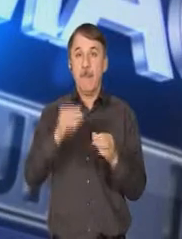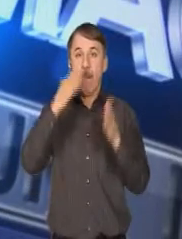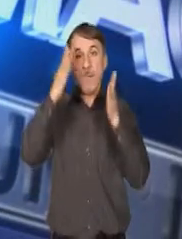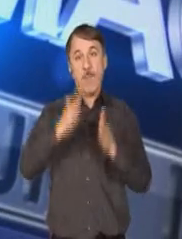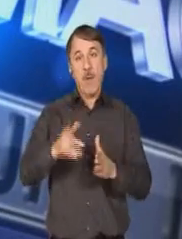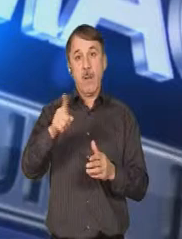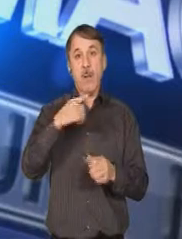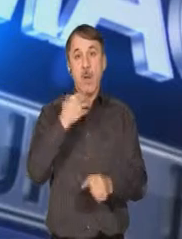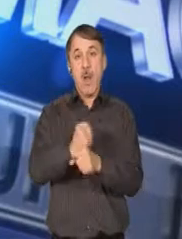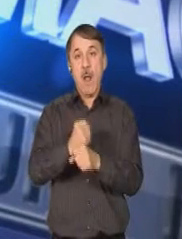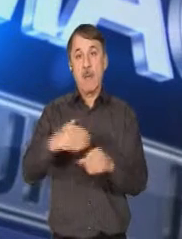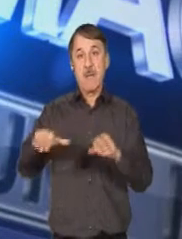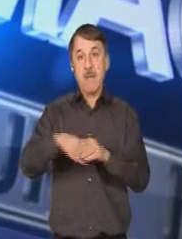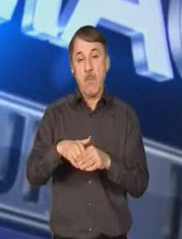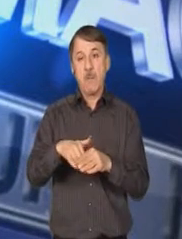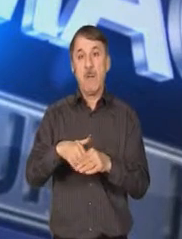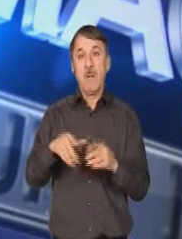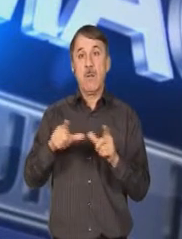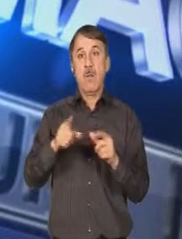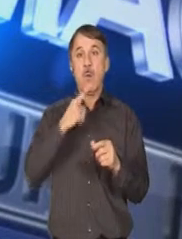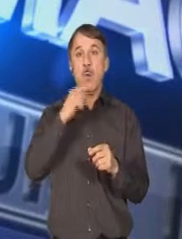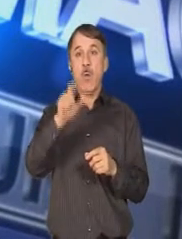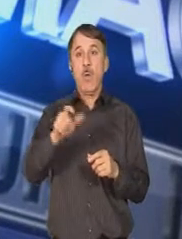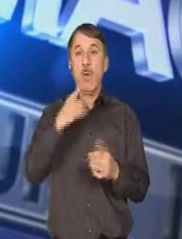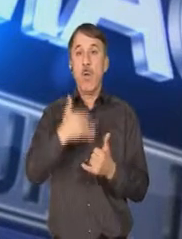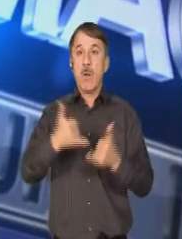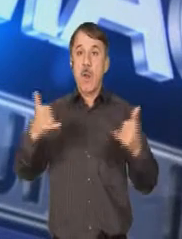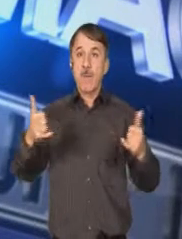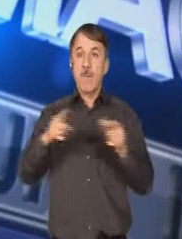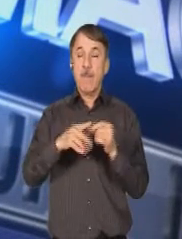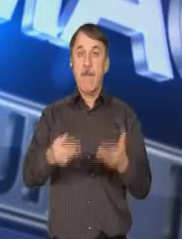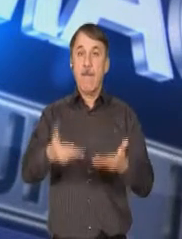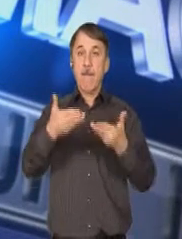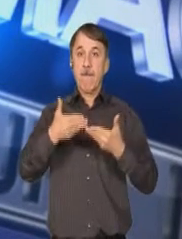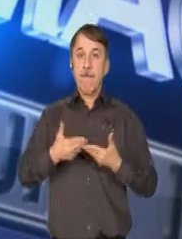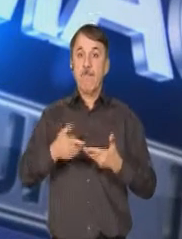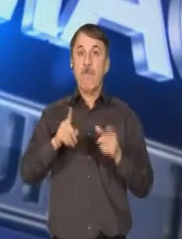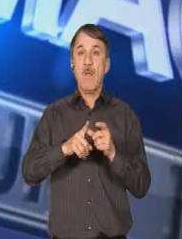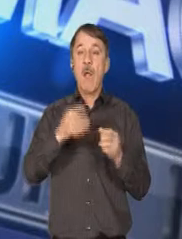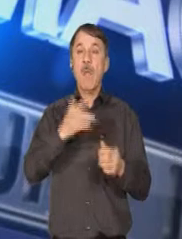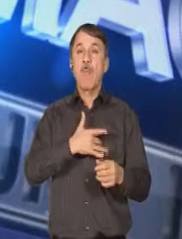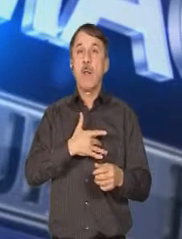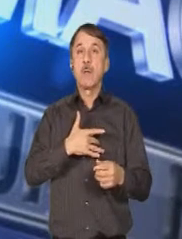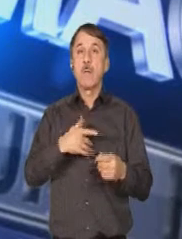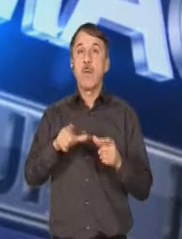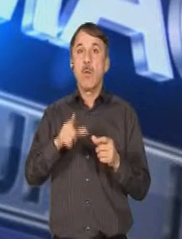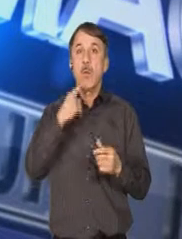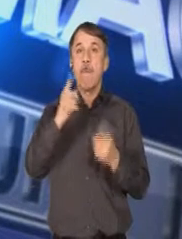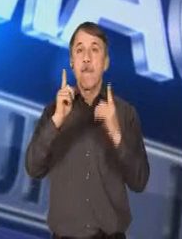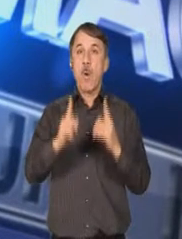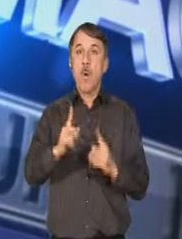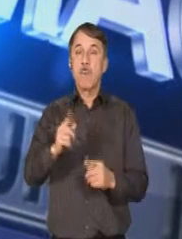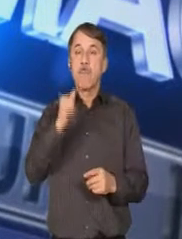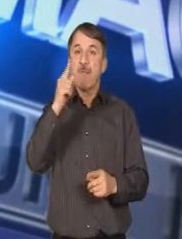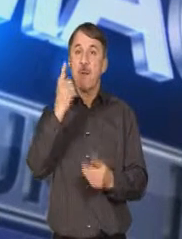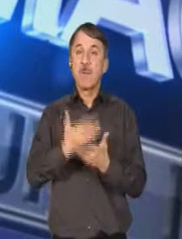Poverenje pacijenata, rad zaposlenih i ulaganje u tehnološki razvoj doprineli su da Institut za kardiovaskularne bolesti